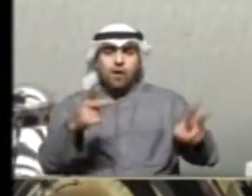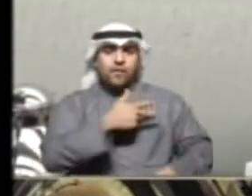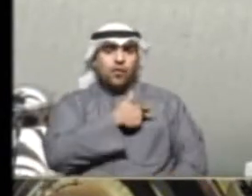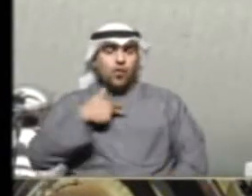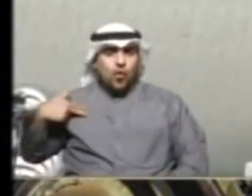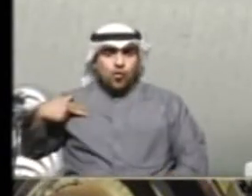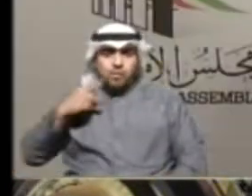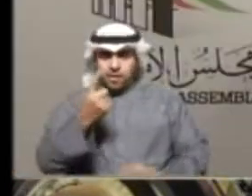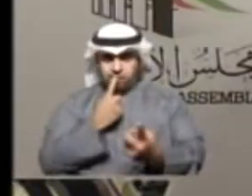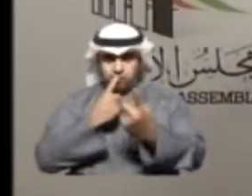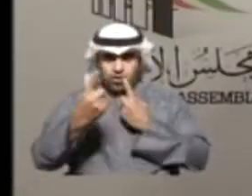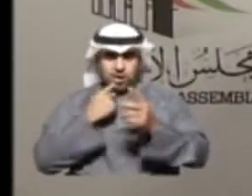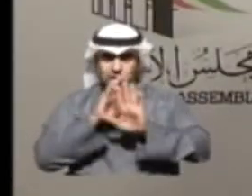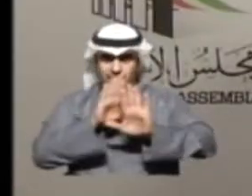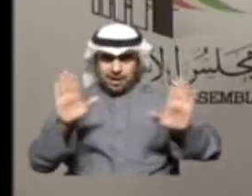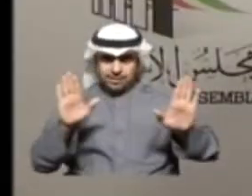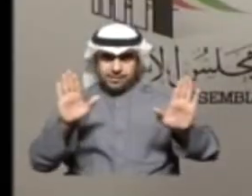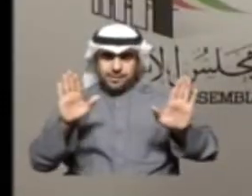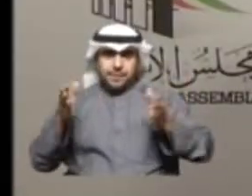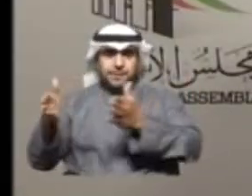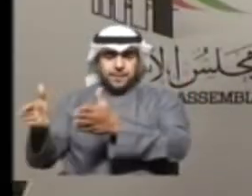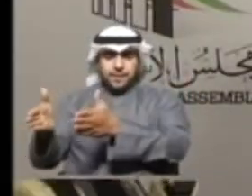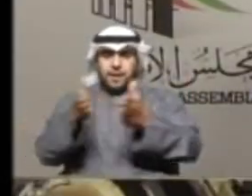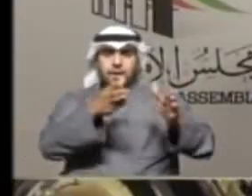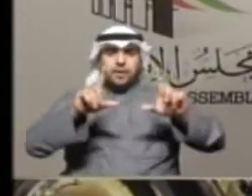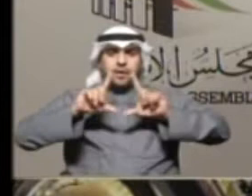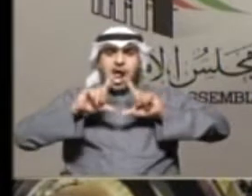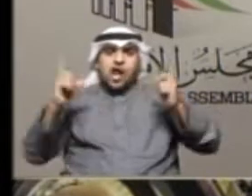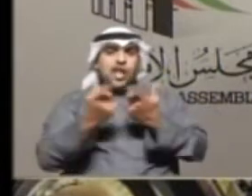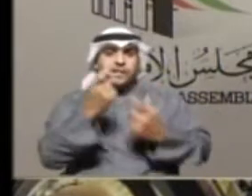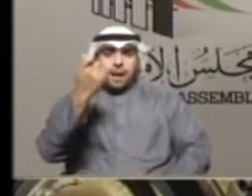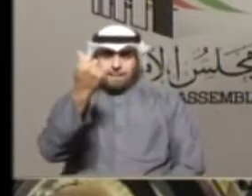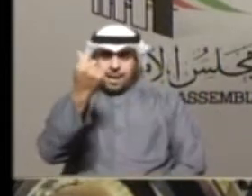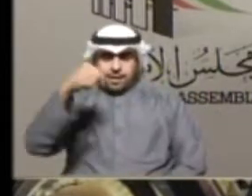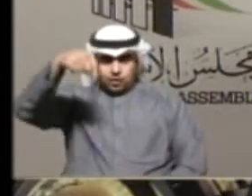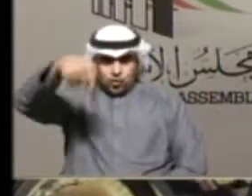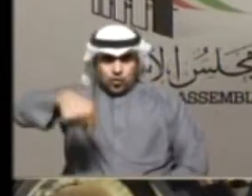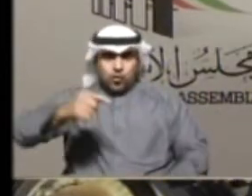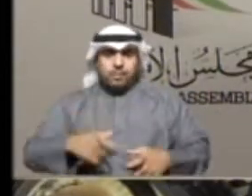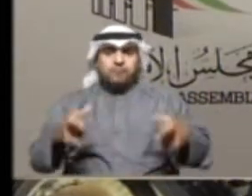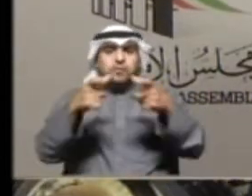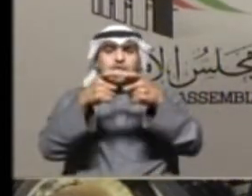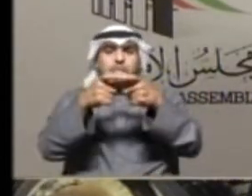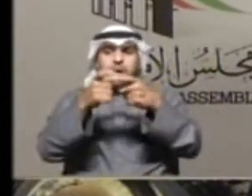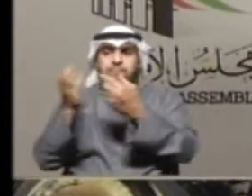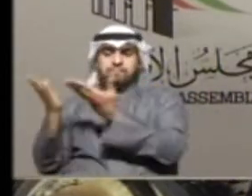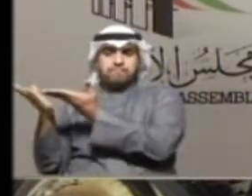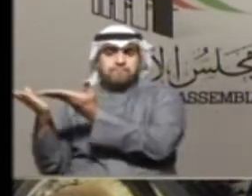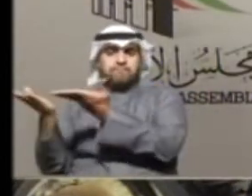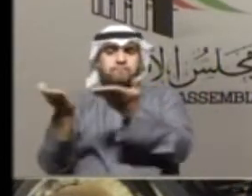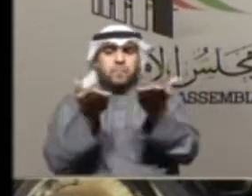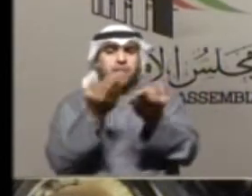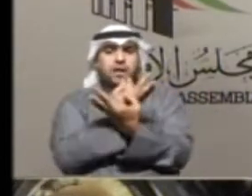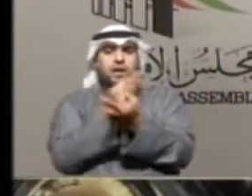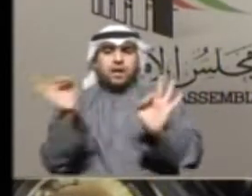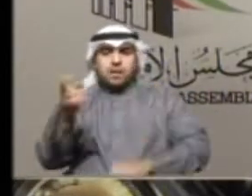والاقتصادية البرلمانية. اجتمعت اللجنة المالية اليوم، وحضر الاجتماع